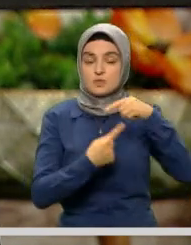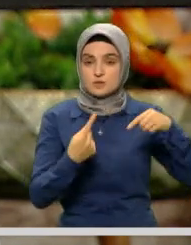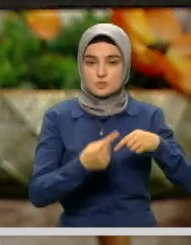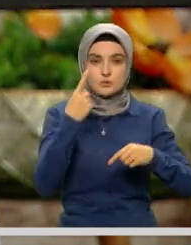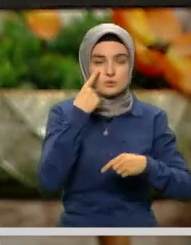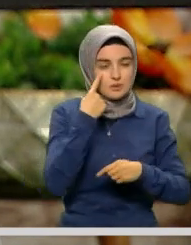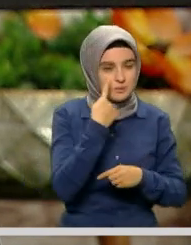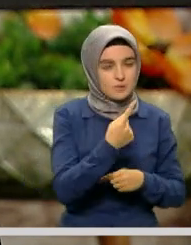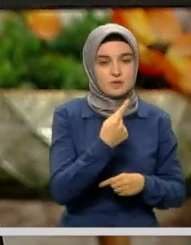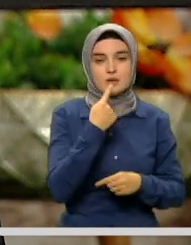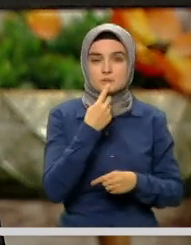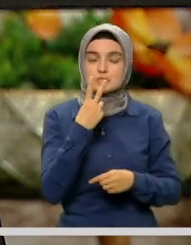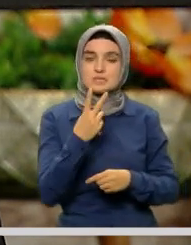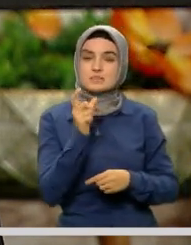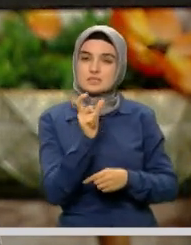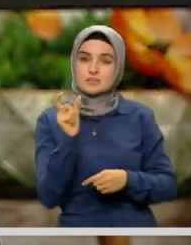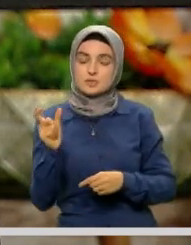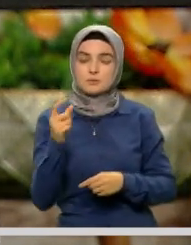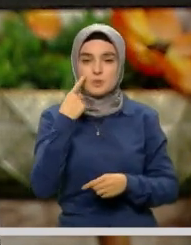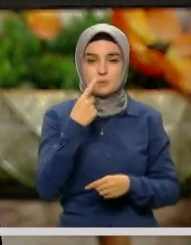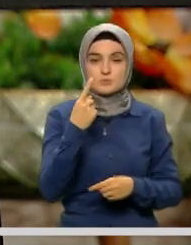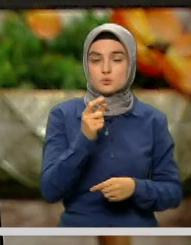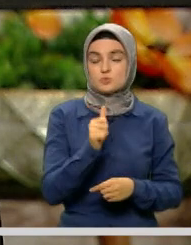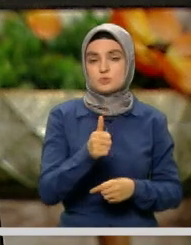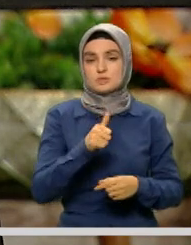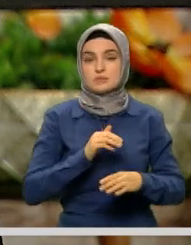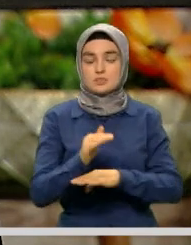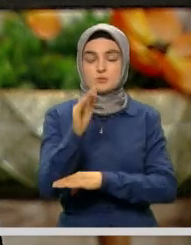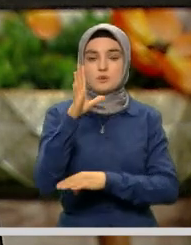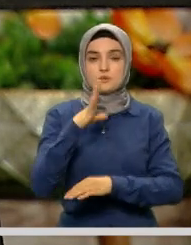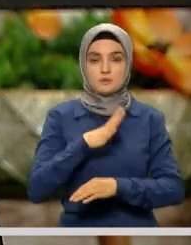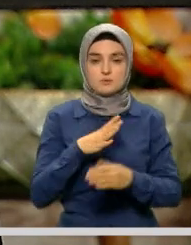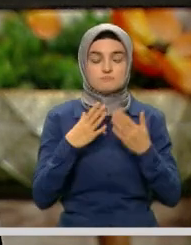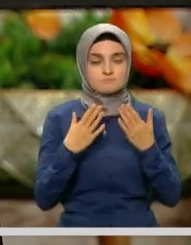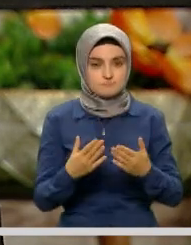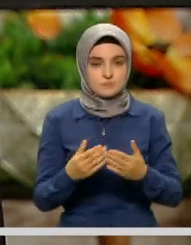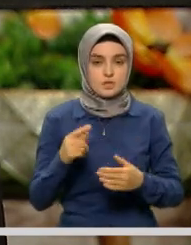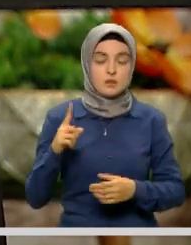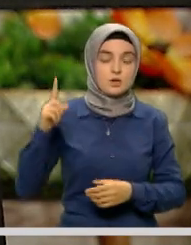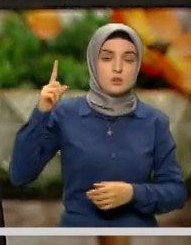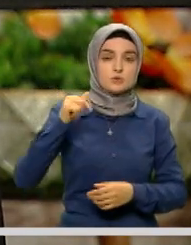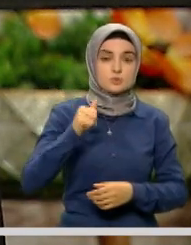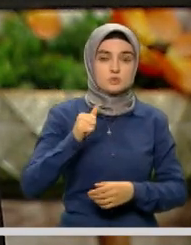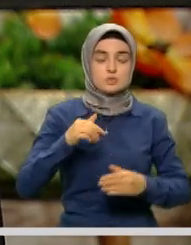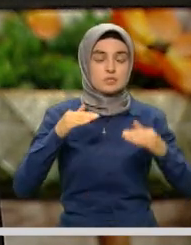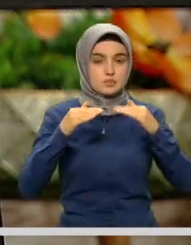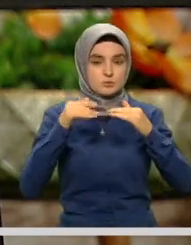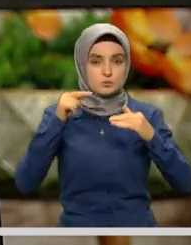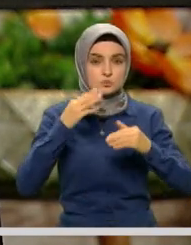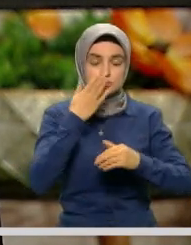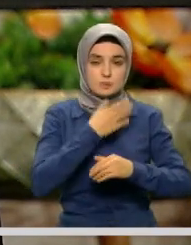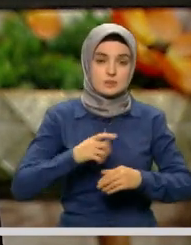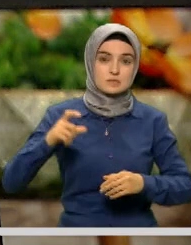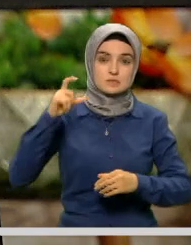ağızlarından çıkacak iki kelimeye baktığı bir günleri yaşıyoruz. Elbette Allah'ın günleri hep eşittir. Fakat bu Ramazan ayının